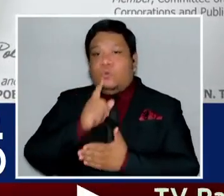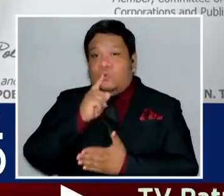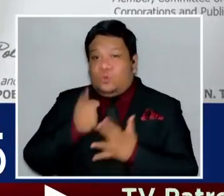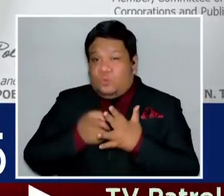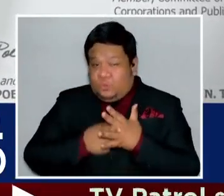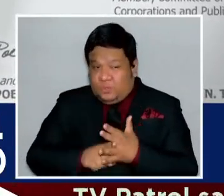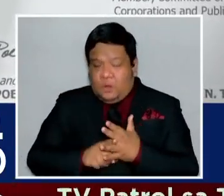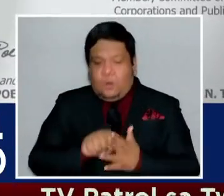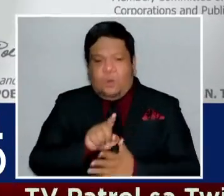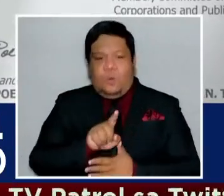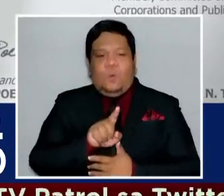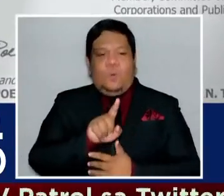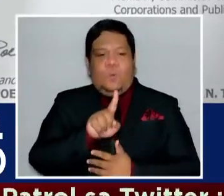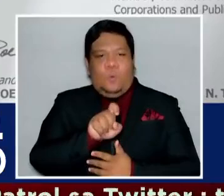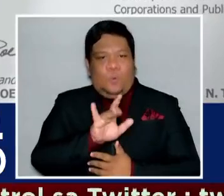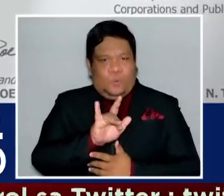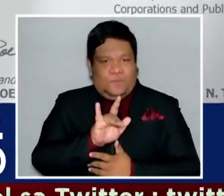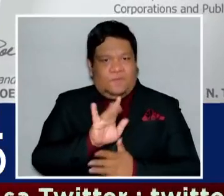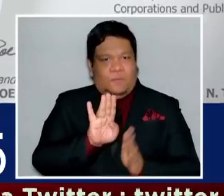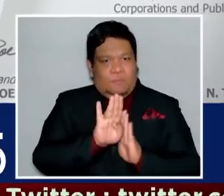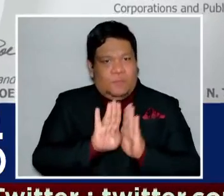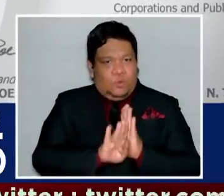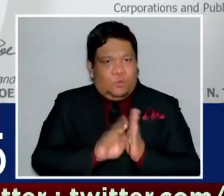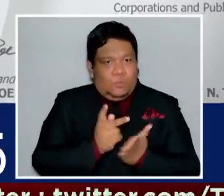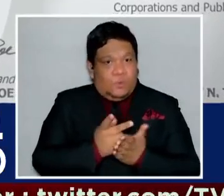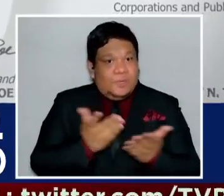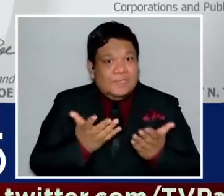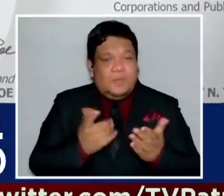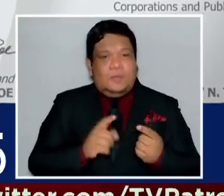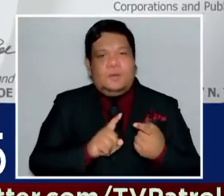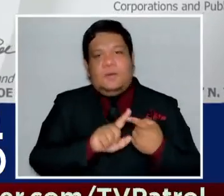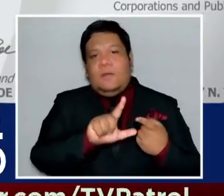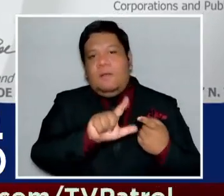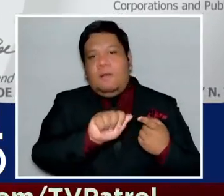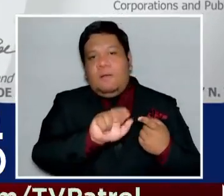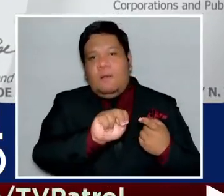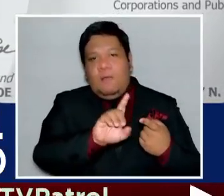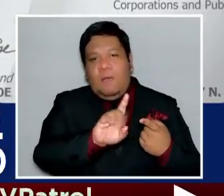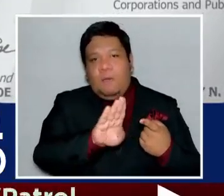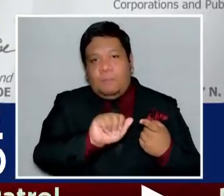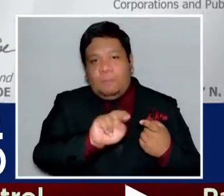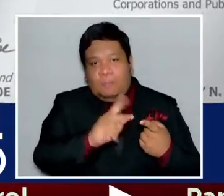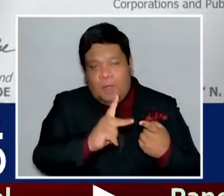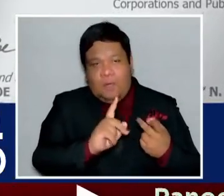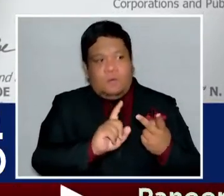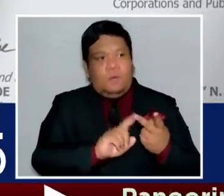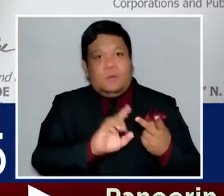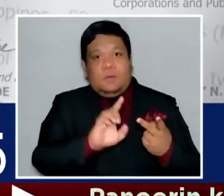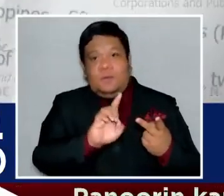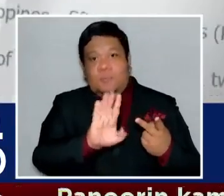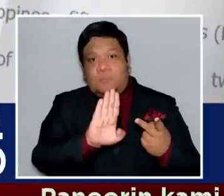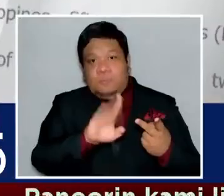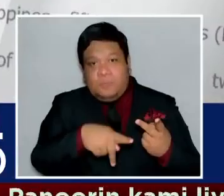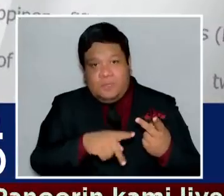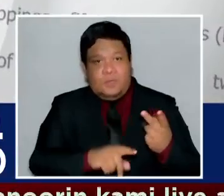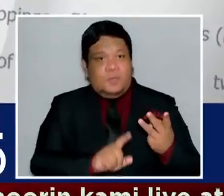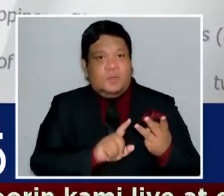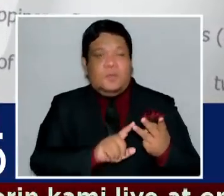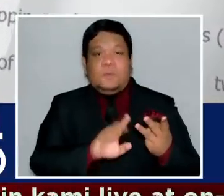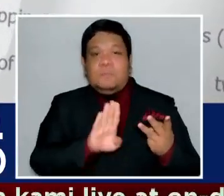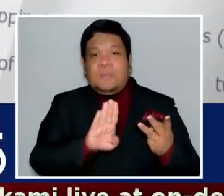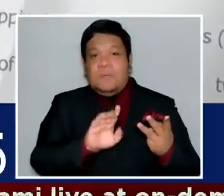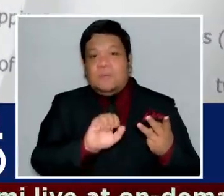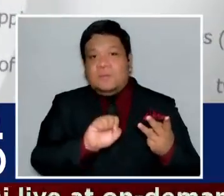pesos at manggagaling sa Land Bank of the Philippines, Development Bank of the Philippines at Bangko Sentral ng Pilipinas. At ang